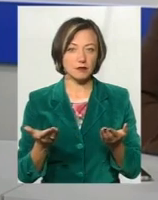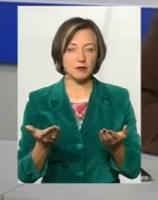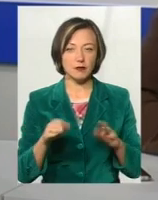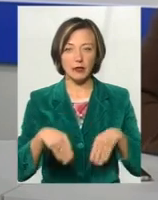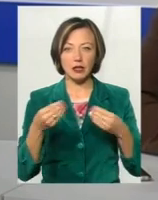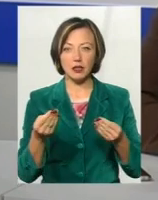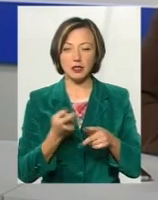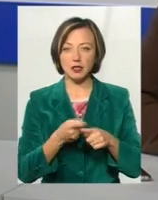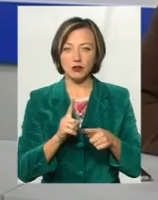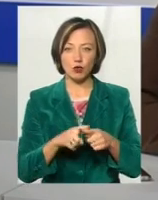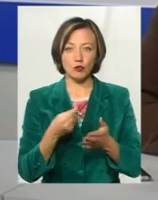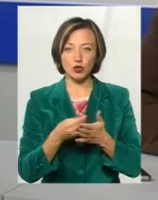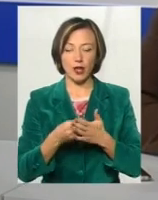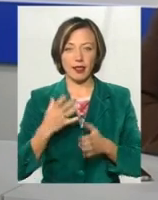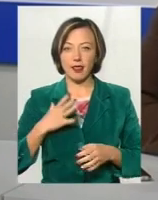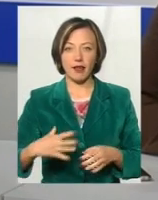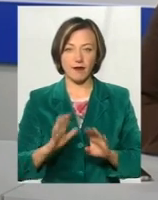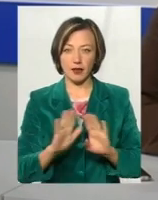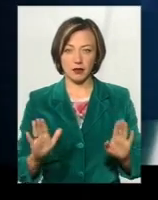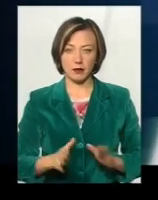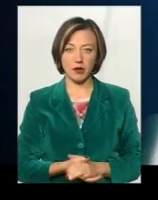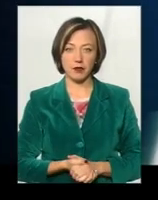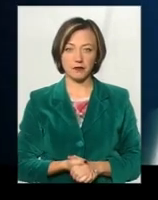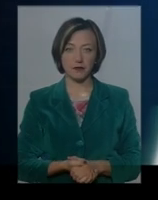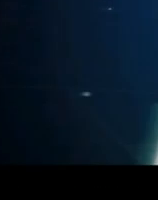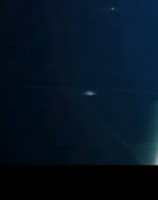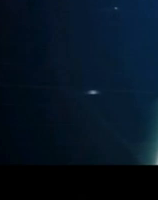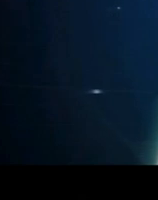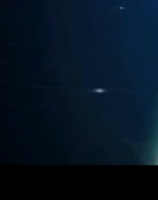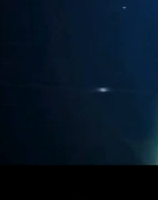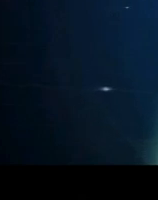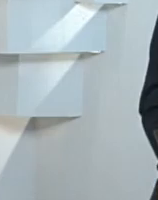надати, цього бюджет не витримає жодного міста.